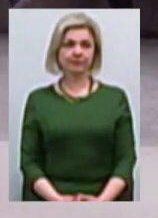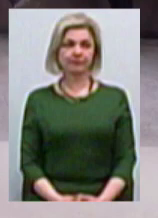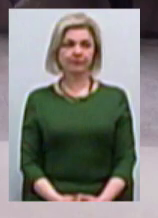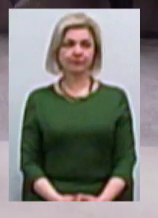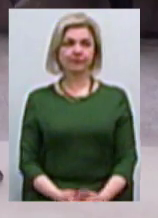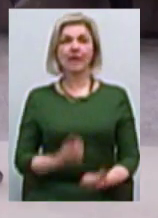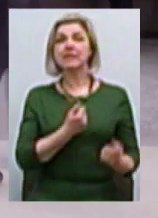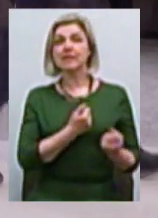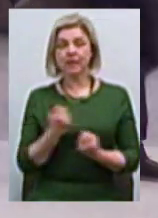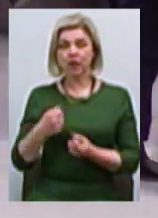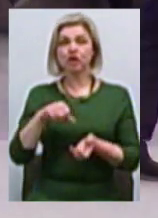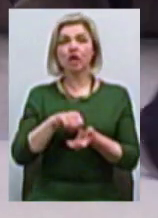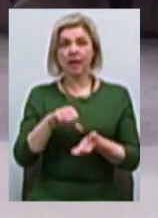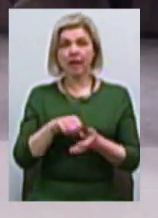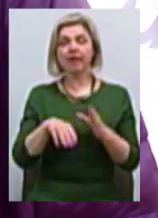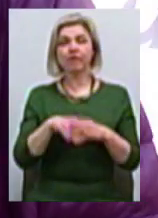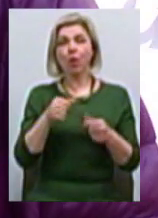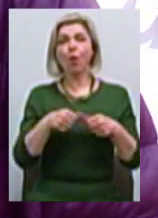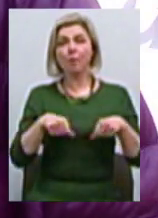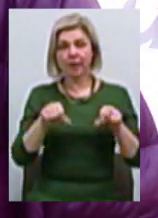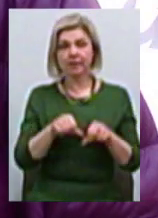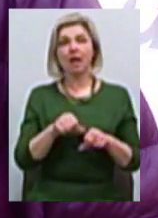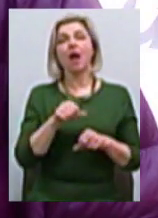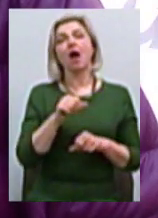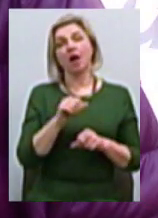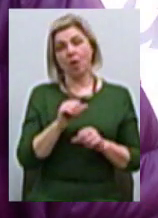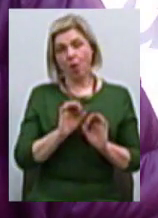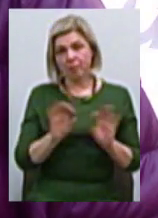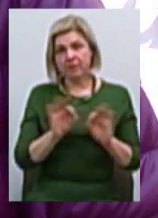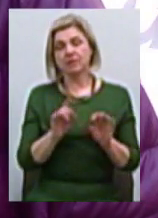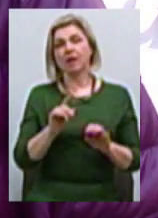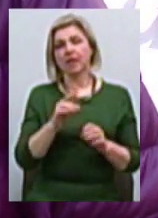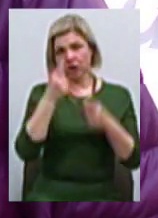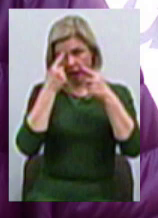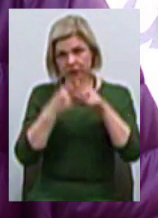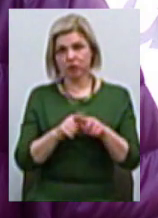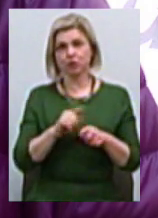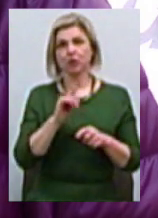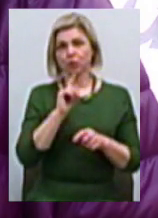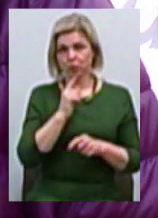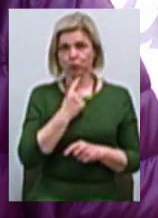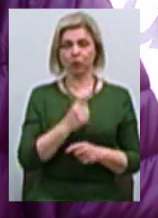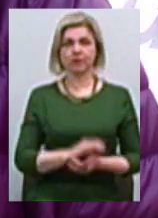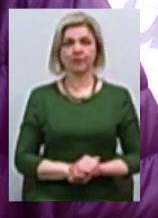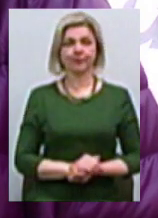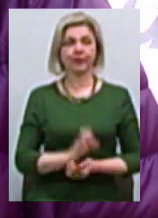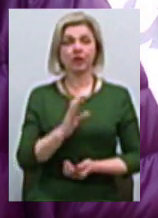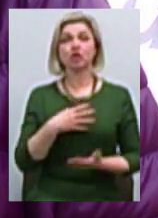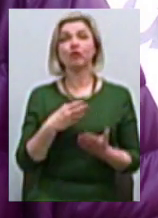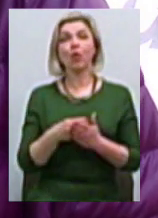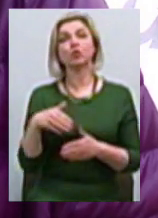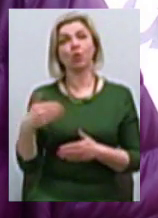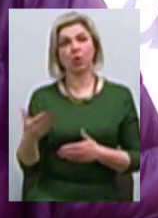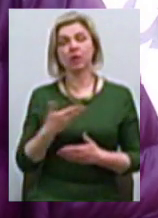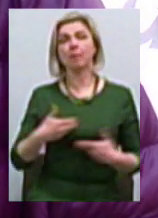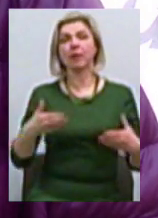Затримку член окружної виборчої комісії Катерина Поспілова пояснює технічними труднощами. Зі свого боку ми зробили все